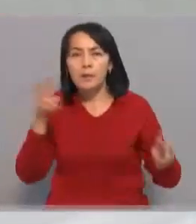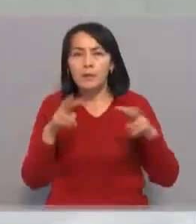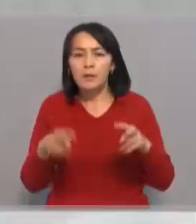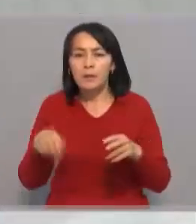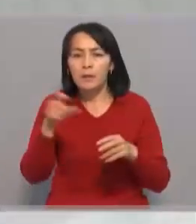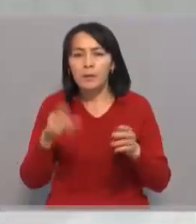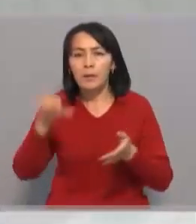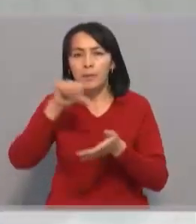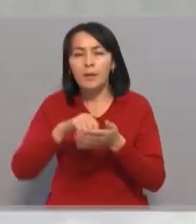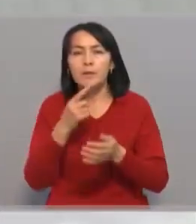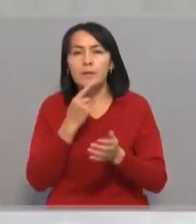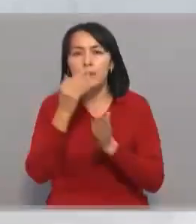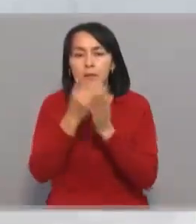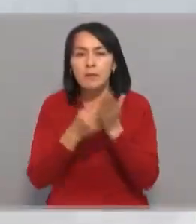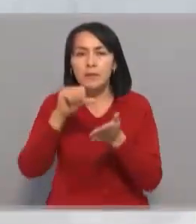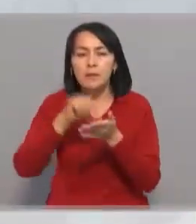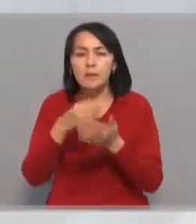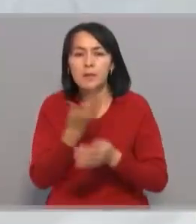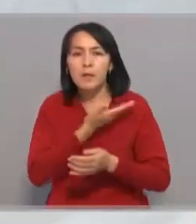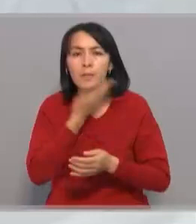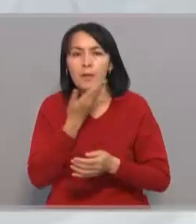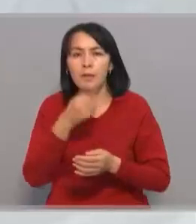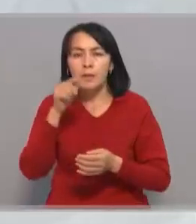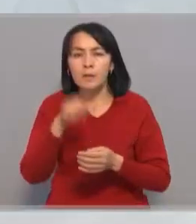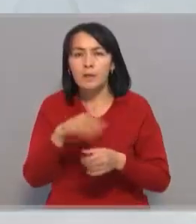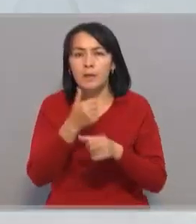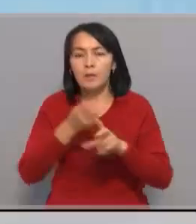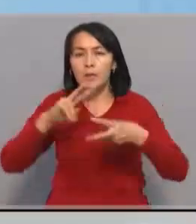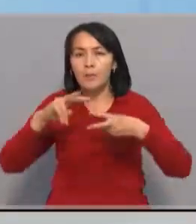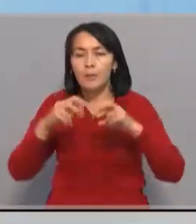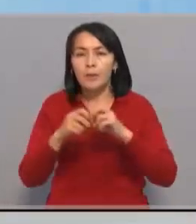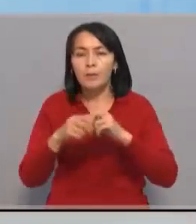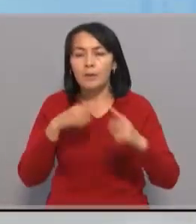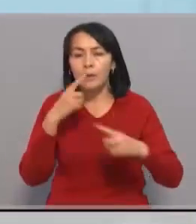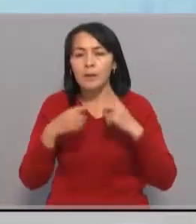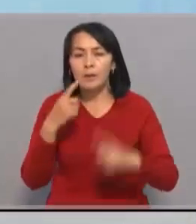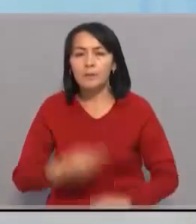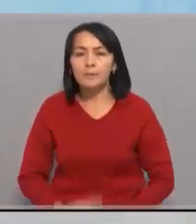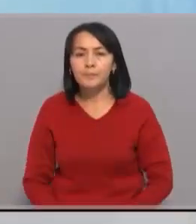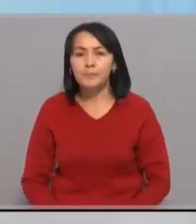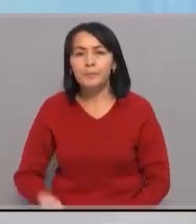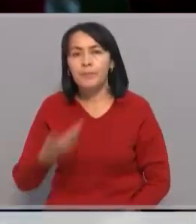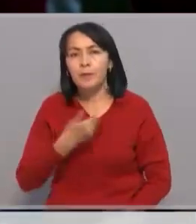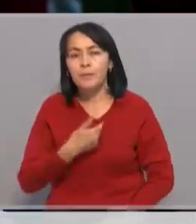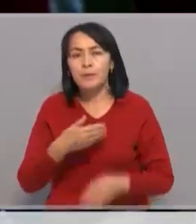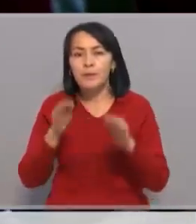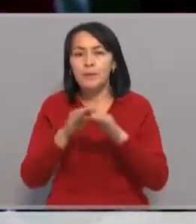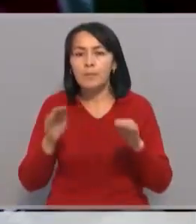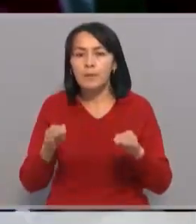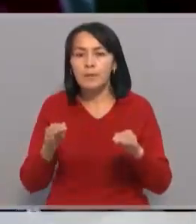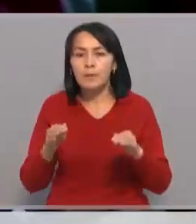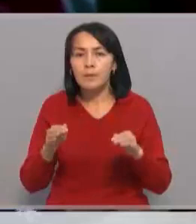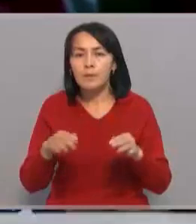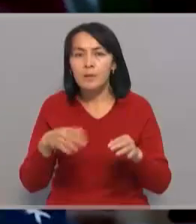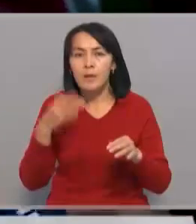қатысты. Олар тіл саясатына қатысты баяндама оқып саладағы өзекті проблемаларды талқылады. Біздің балаларымыз хаппи бөздей